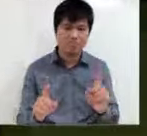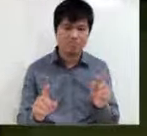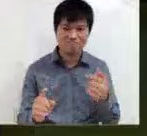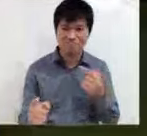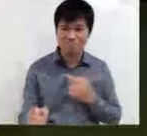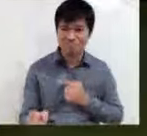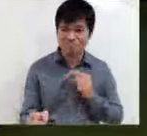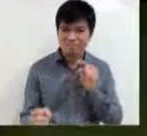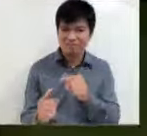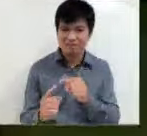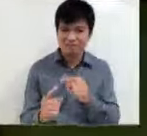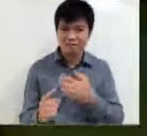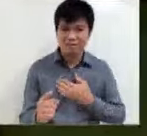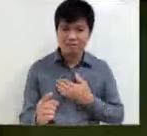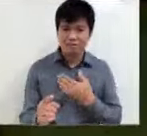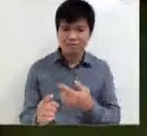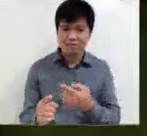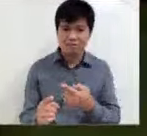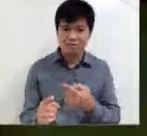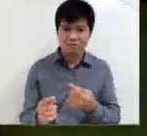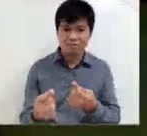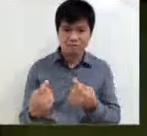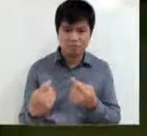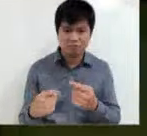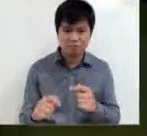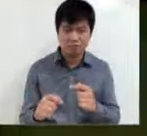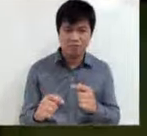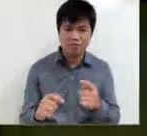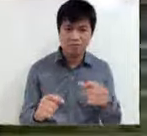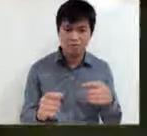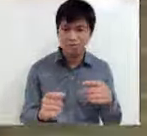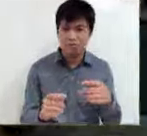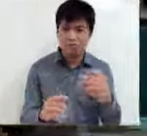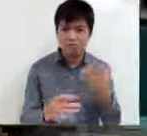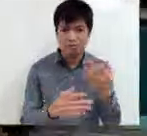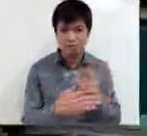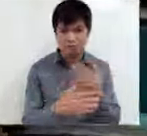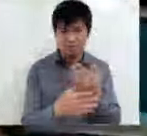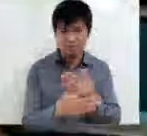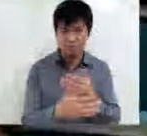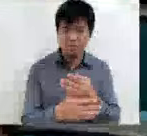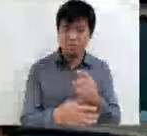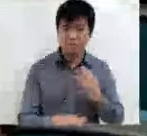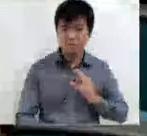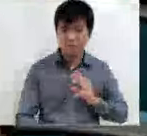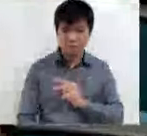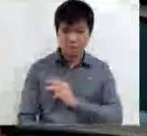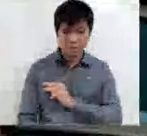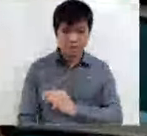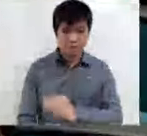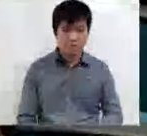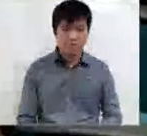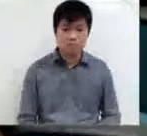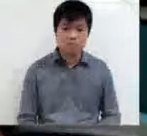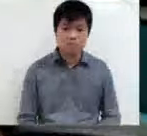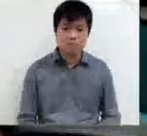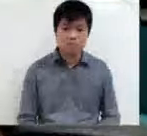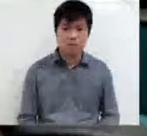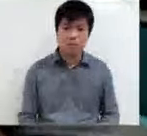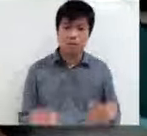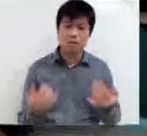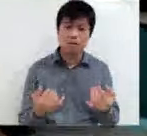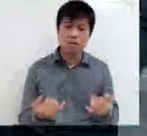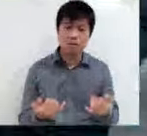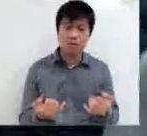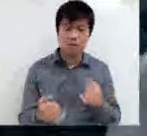is done to persuade the committee, I really don't know. Hanggang ngayon kasi ay hindi pa rin isinisiwalat